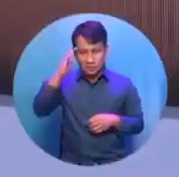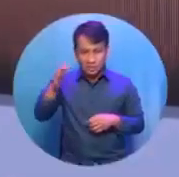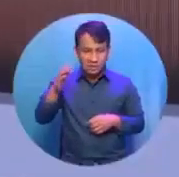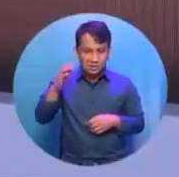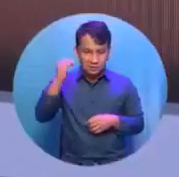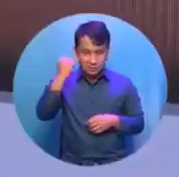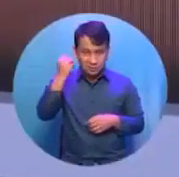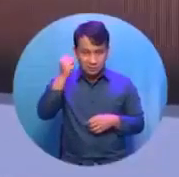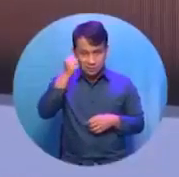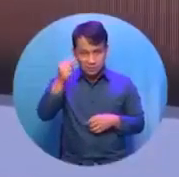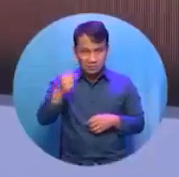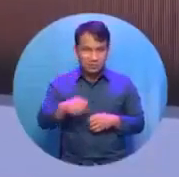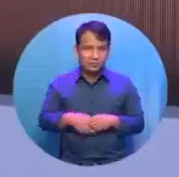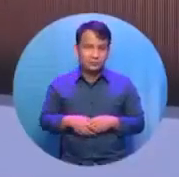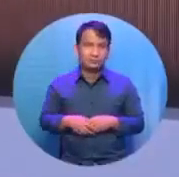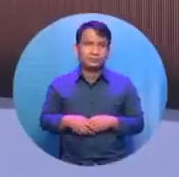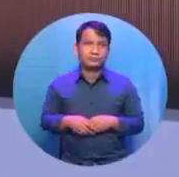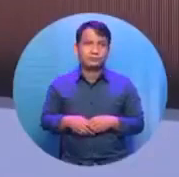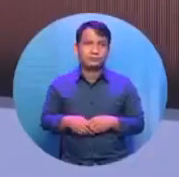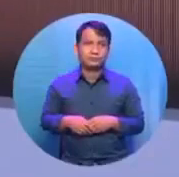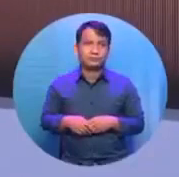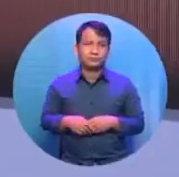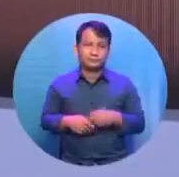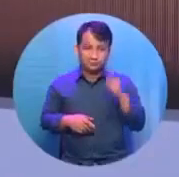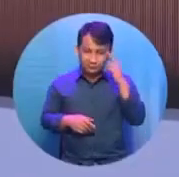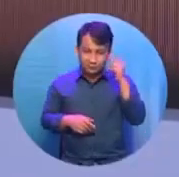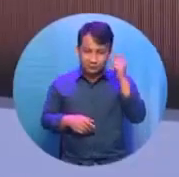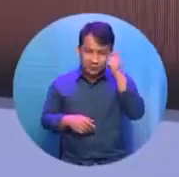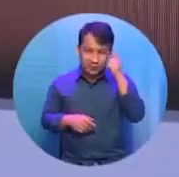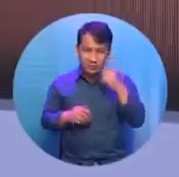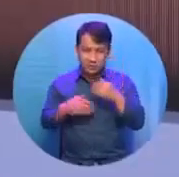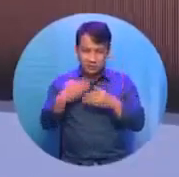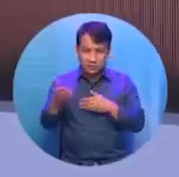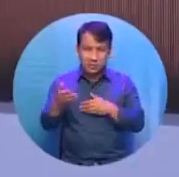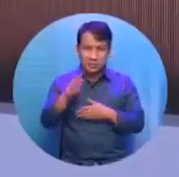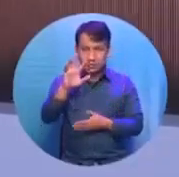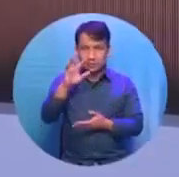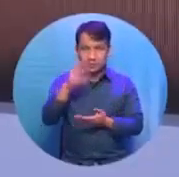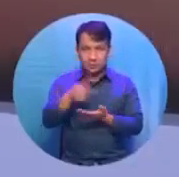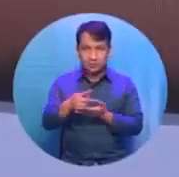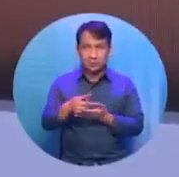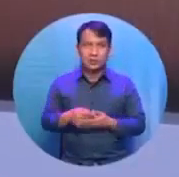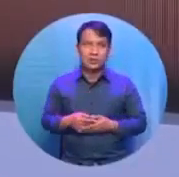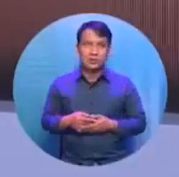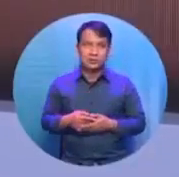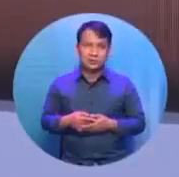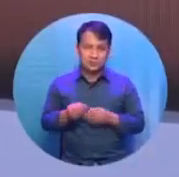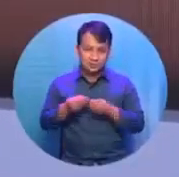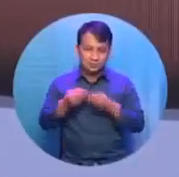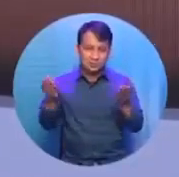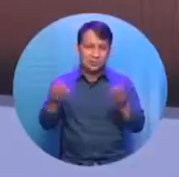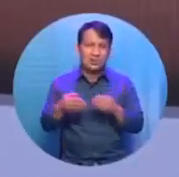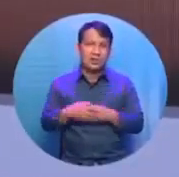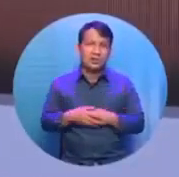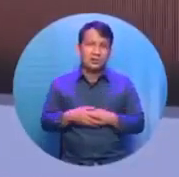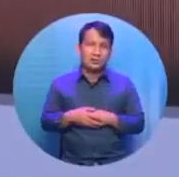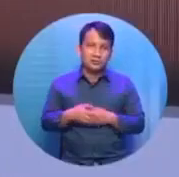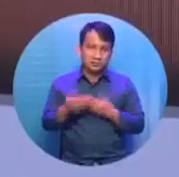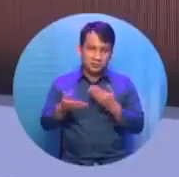Jaycel. Hello po, Kuya Rafi. Oh, 5,000 na. Kuya Rafi, salamat. Oh, di